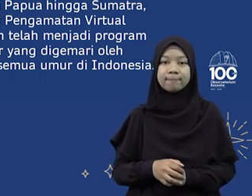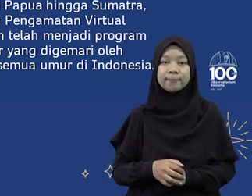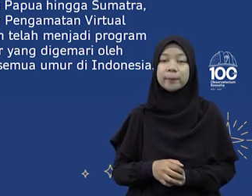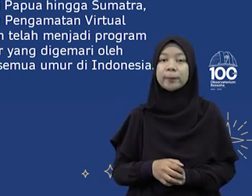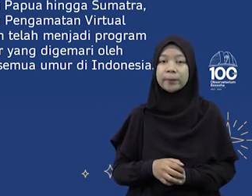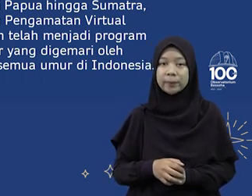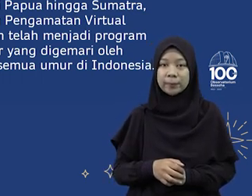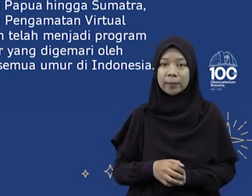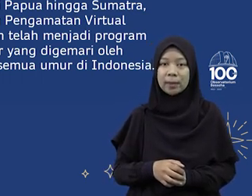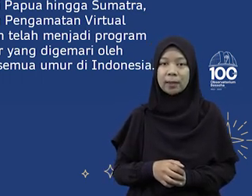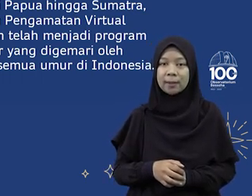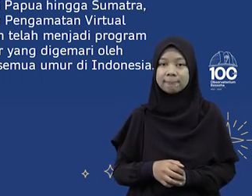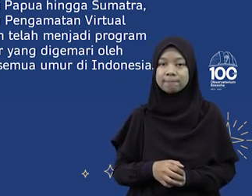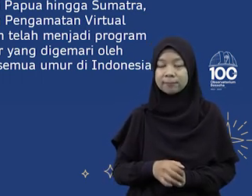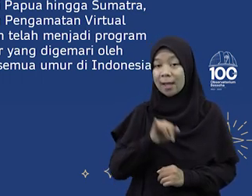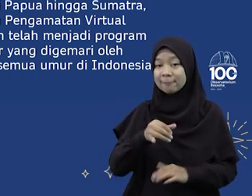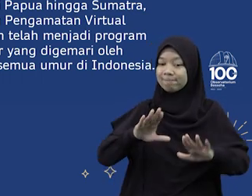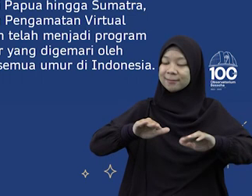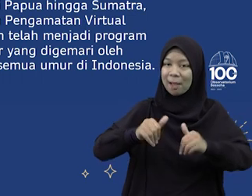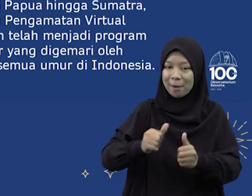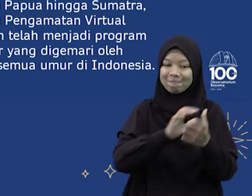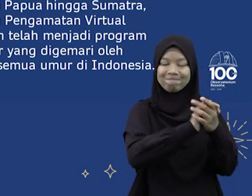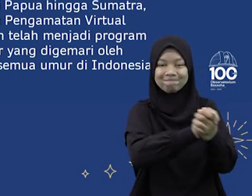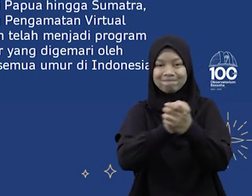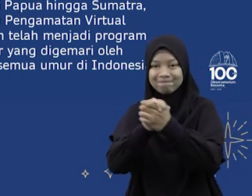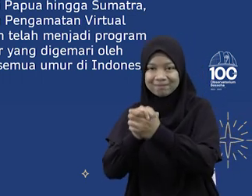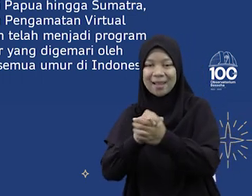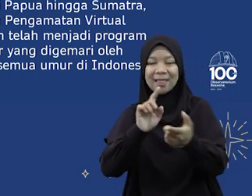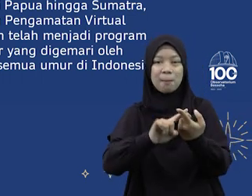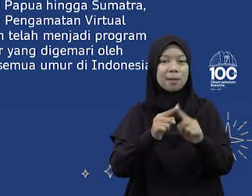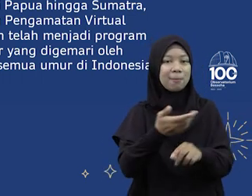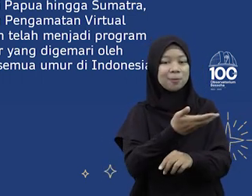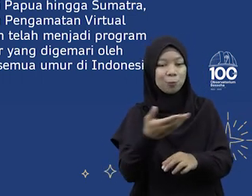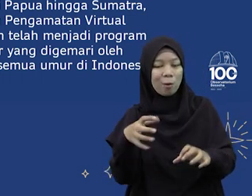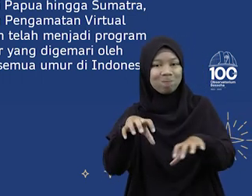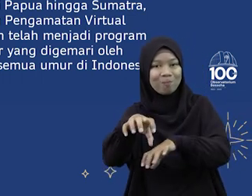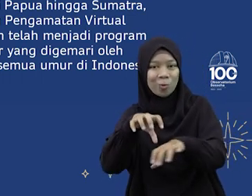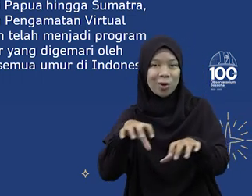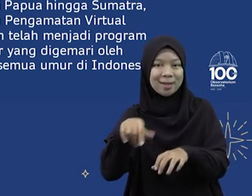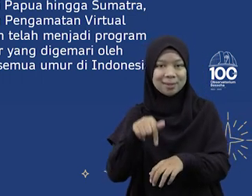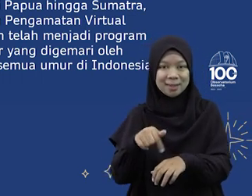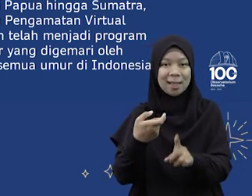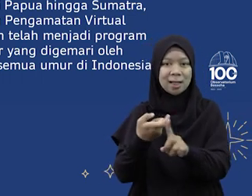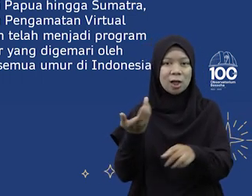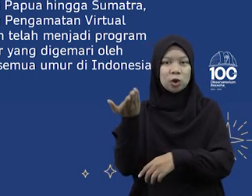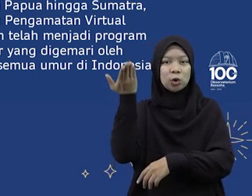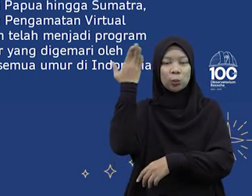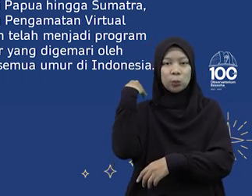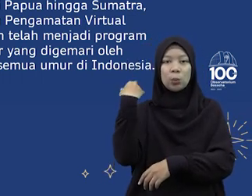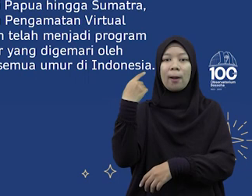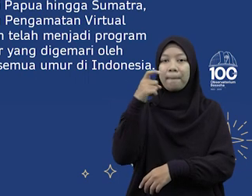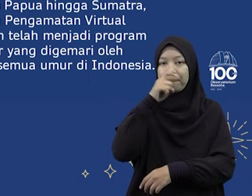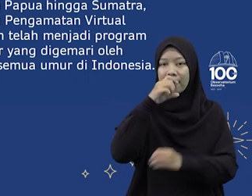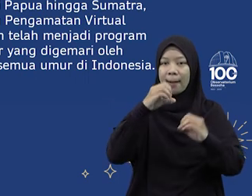jadi selamat kepada kawan-kawan pengelola sejak zaman Bambang dan